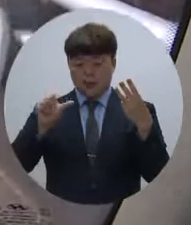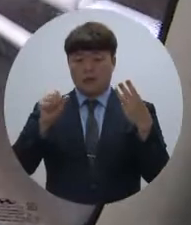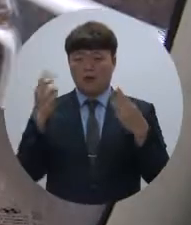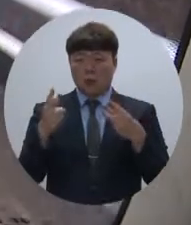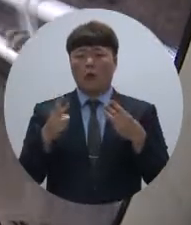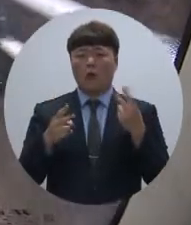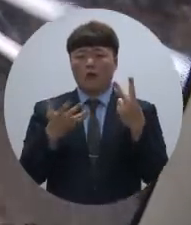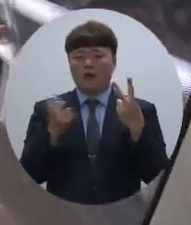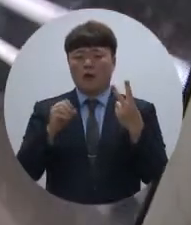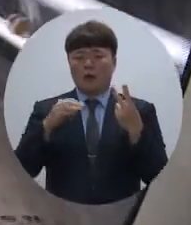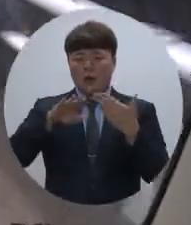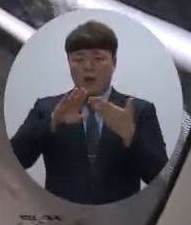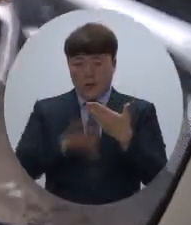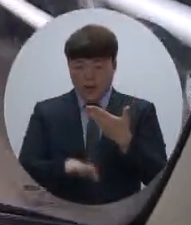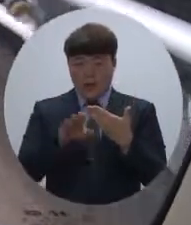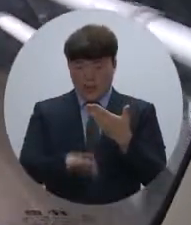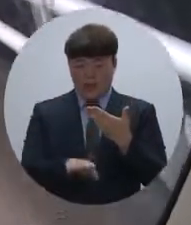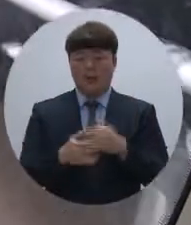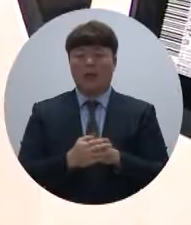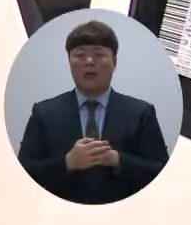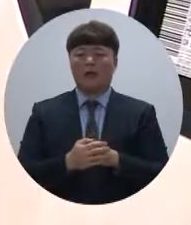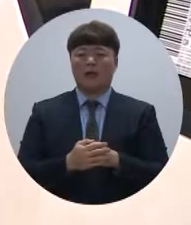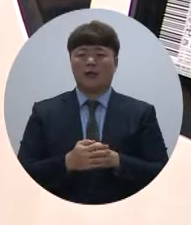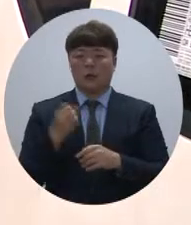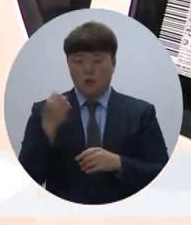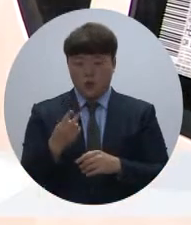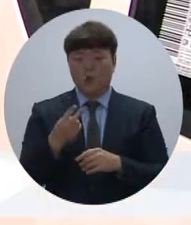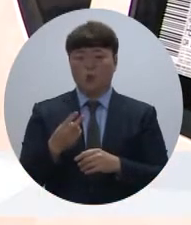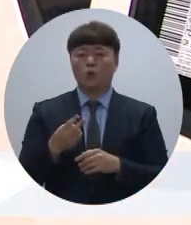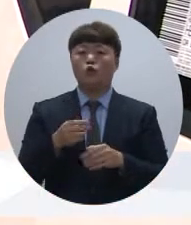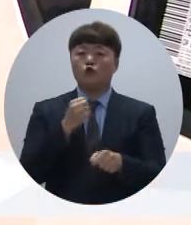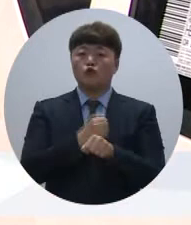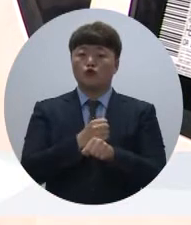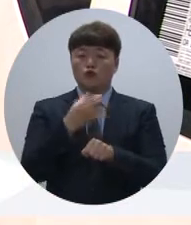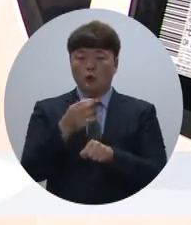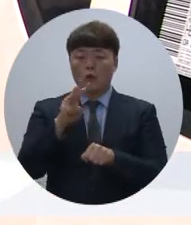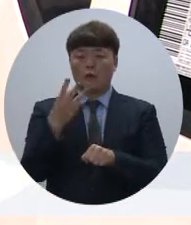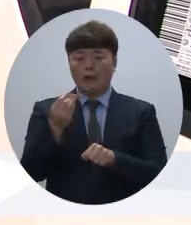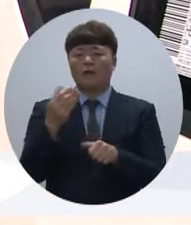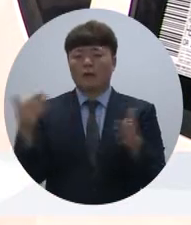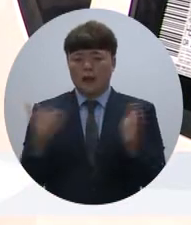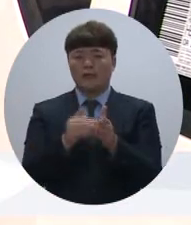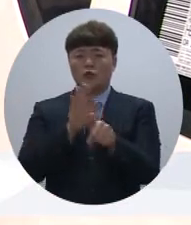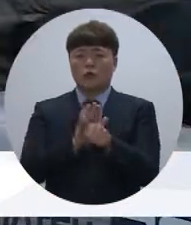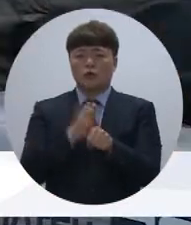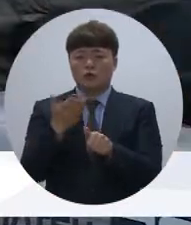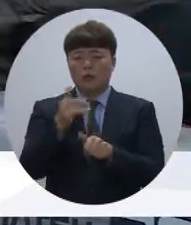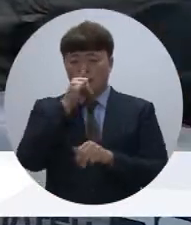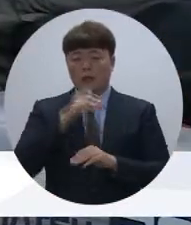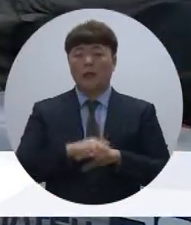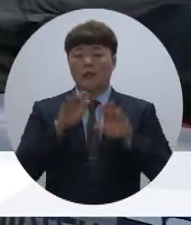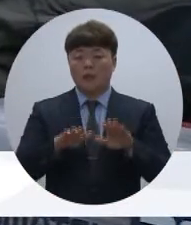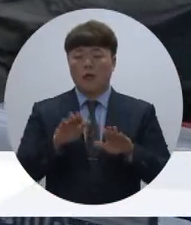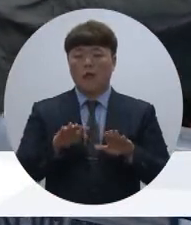면적 6,600제곱미터 미만 농가이며 한 농가당 취급 수수료는 최대 300만 원까지 지원합니다.